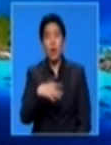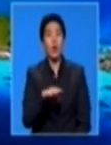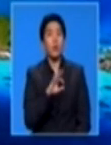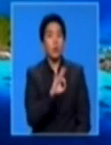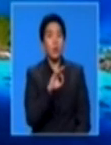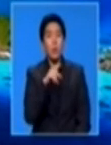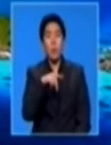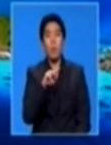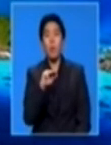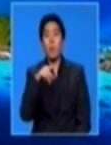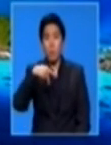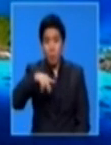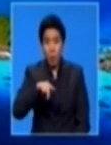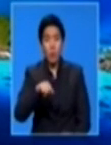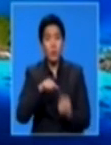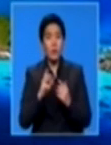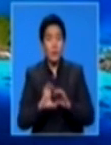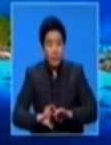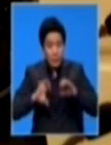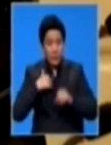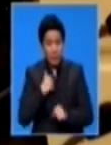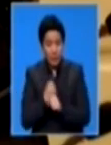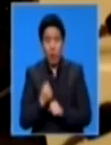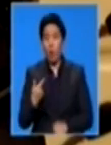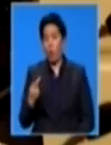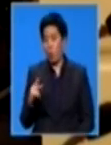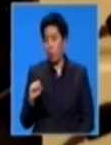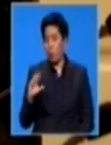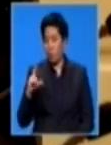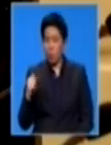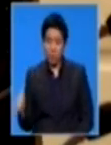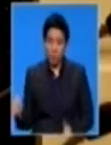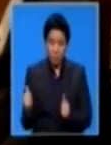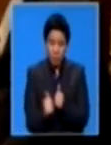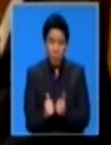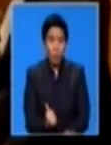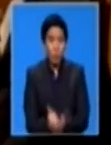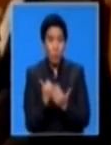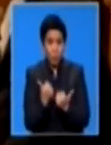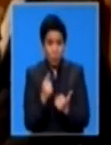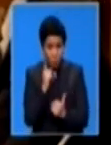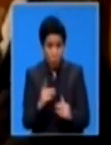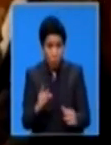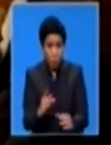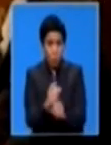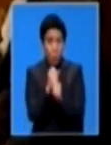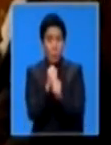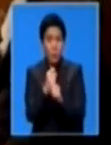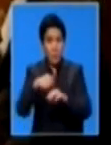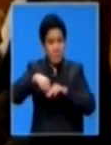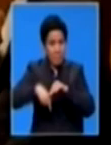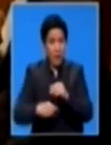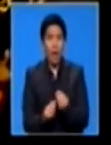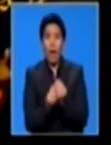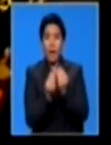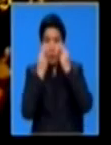พในส่วนของหน่วยงานที่รับผิดชอบโดยตรงนะครับแล้วก็ให้คสช.ไปช่วยด้วยจะต้องสรุปสถานการณ์ให้ถึงนายกรัฐมนตรีท